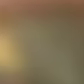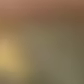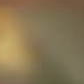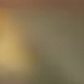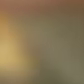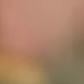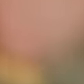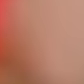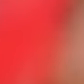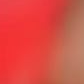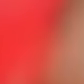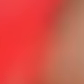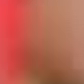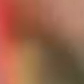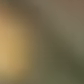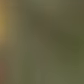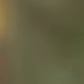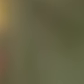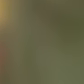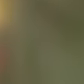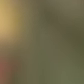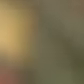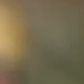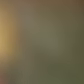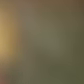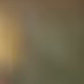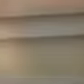Maraming salamat po, Sarafi.